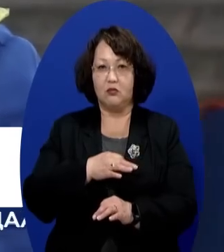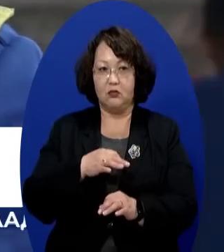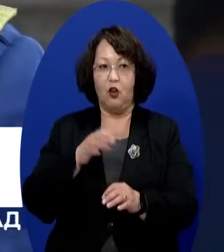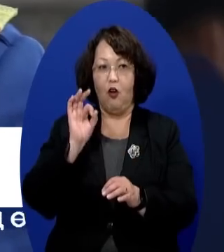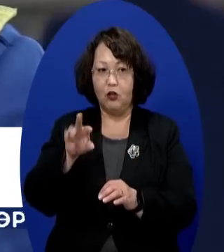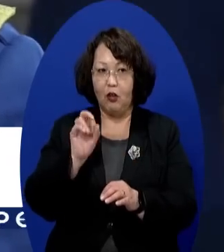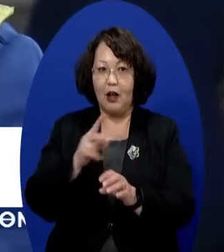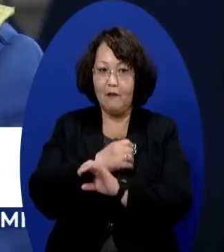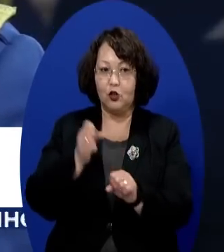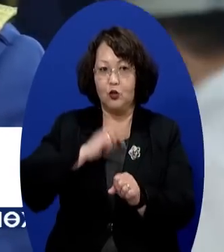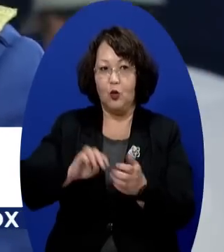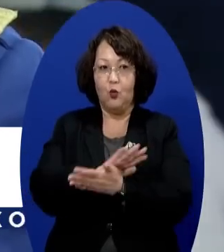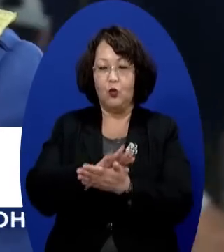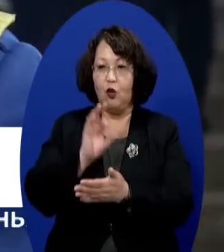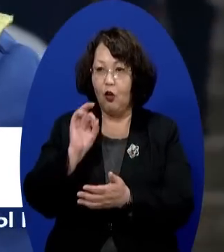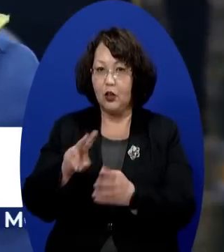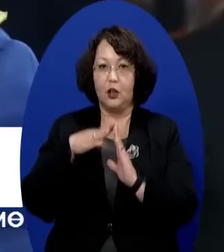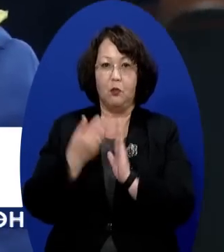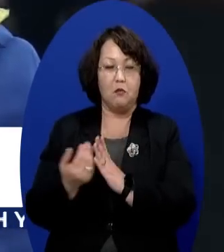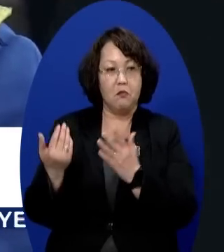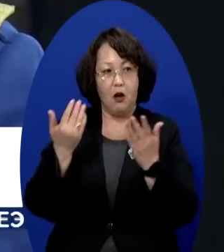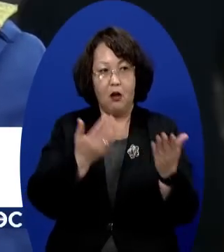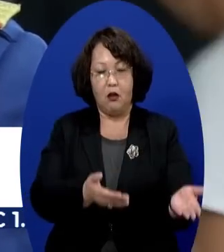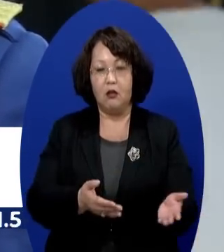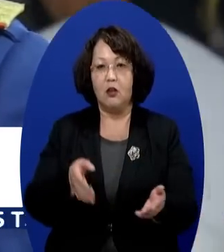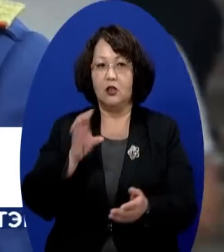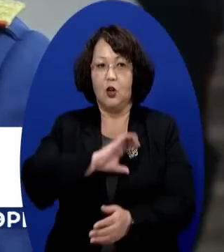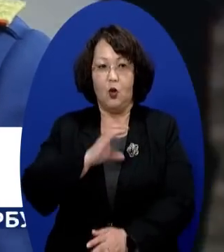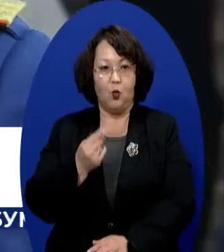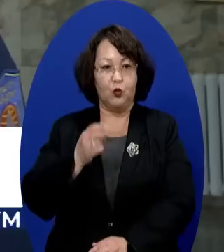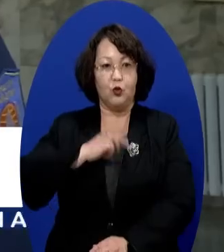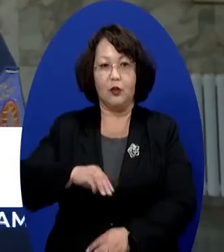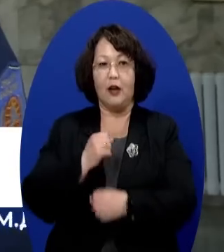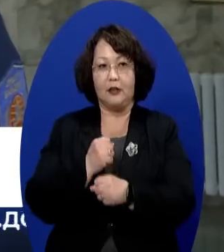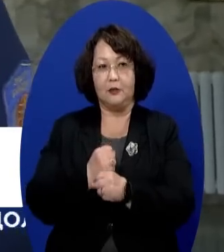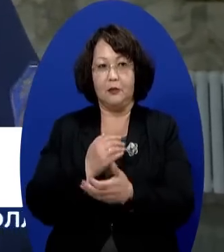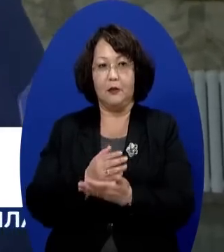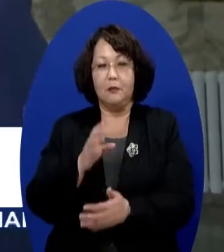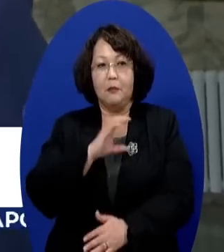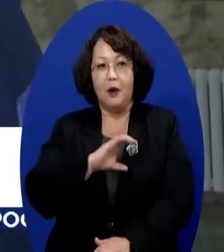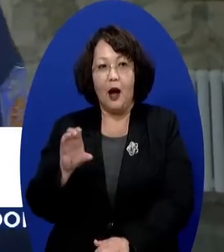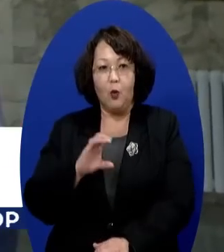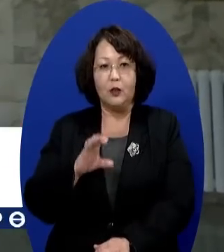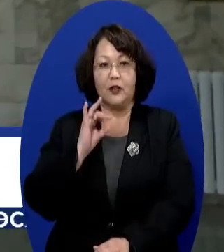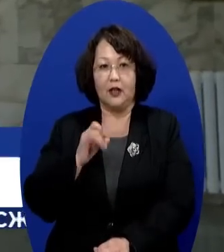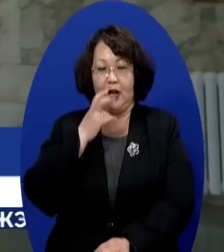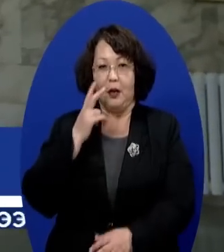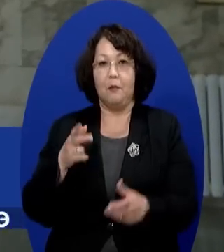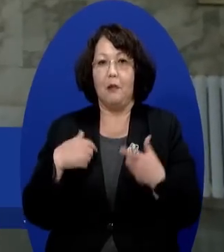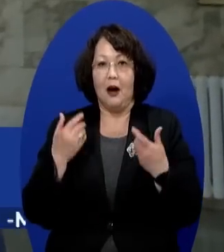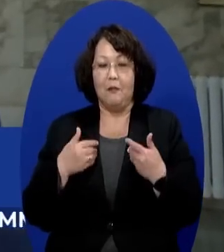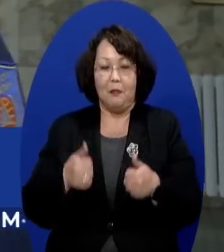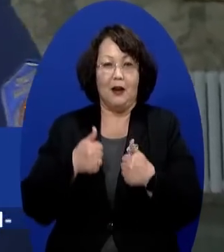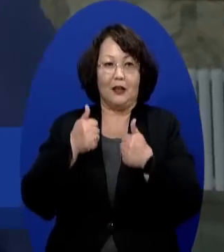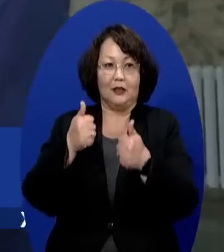хүнийг олчихынс нь бол төргөн олоод дараа гертний хөлөөлөгд өгчихсэн гэсэн чин сэтгэлтэй л ажилтдаг да. Энэ байгууллагаараа маш их бахархдаг. Би одоо 18